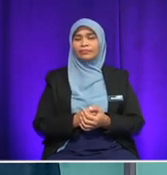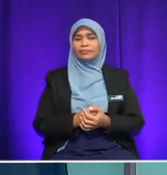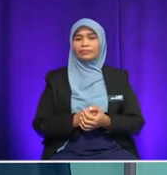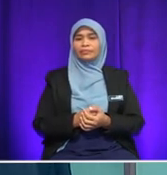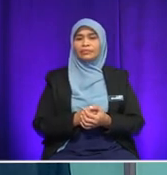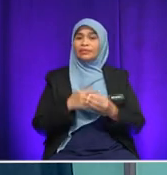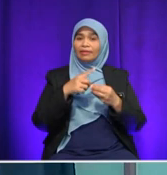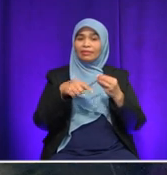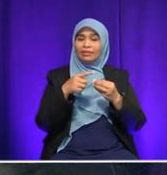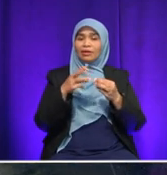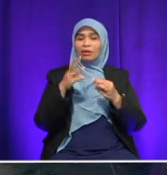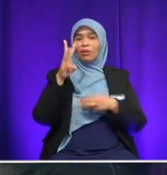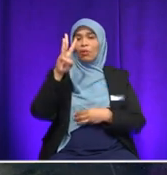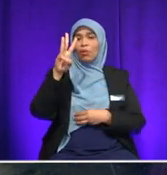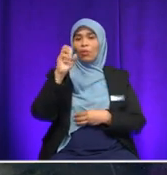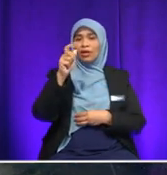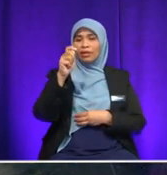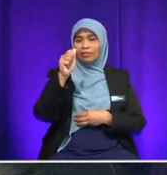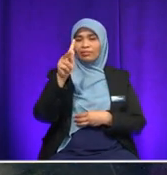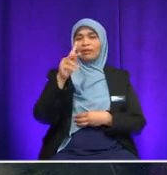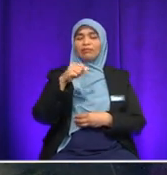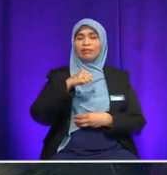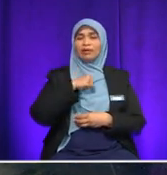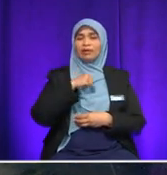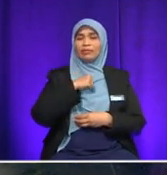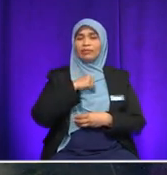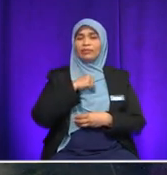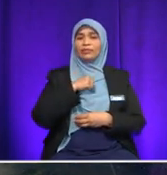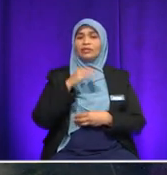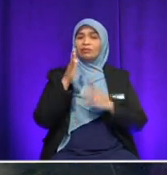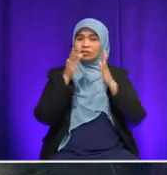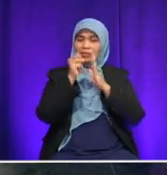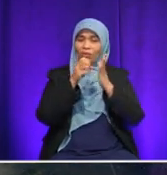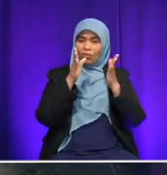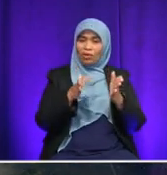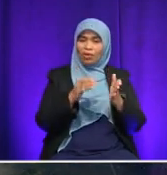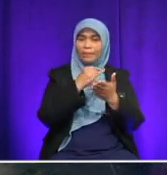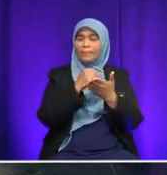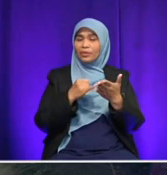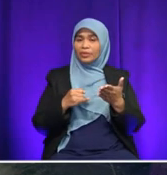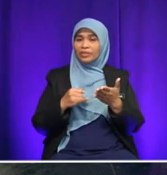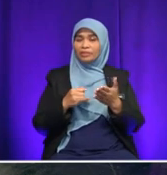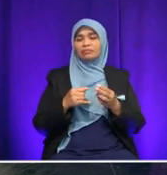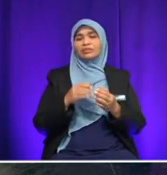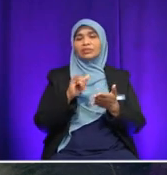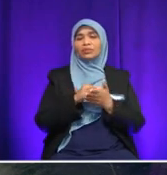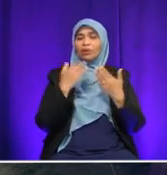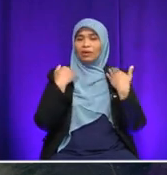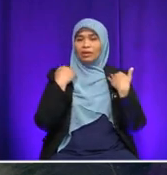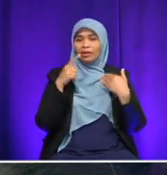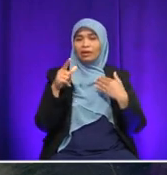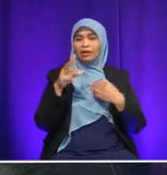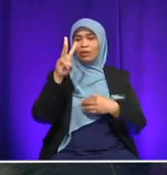Mengenai watak aku. Mengenai watak aku. Okey. Okey, dia adalah seorang pelukis, itu adalah watak. Yep.